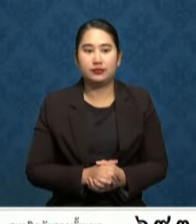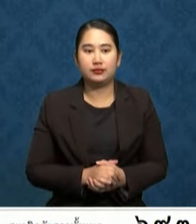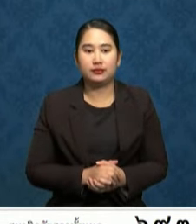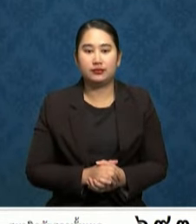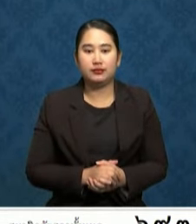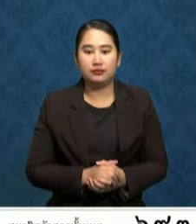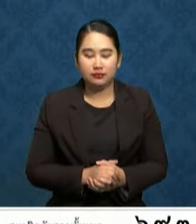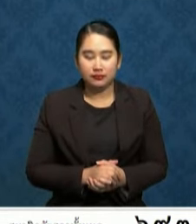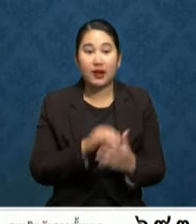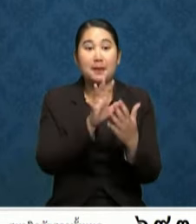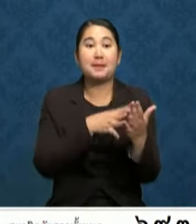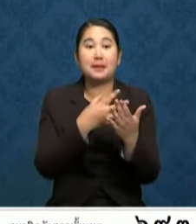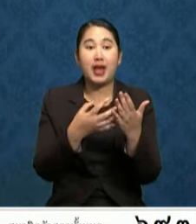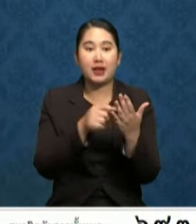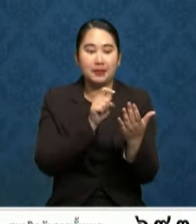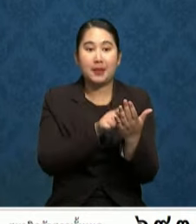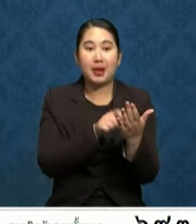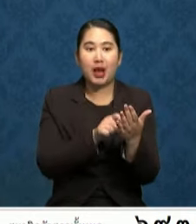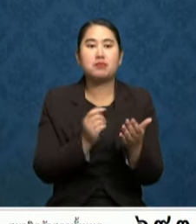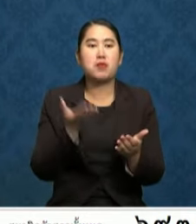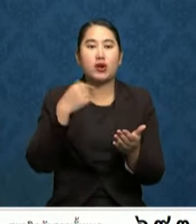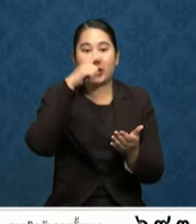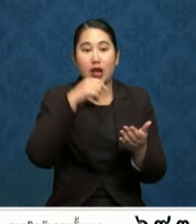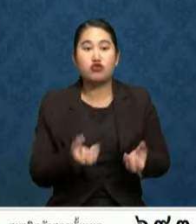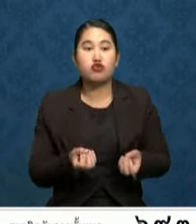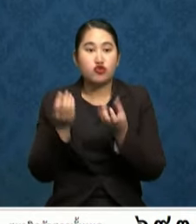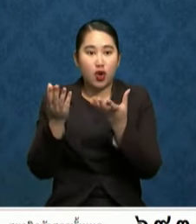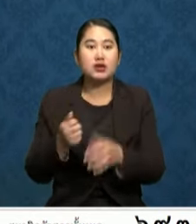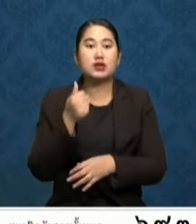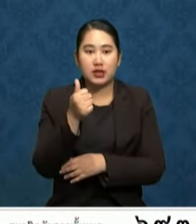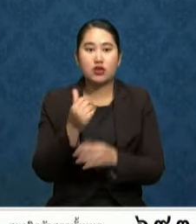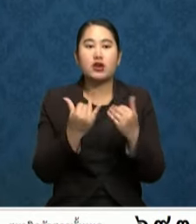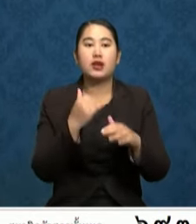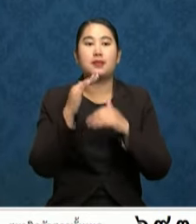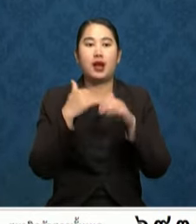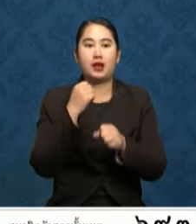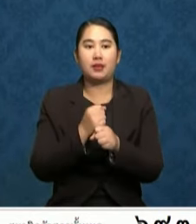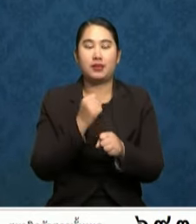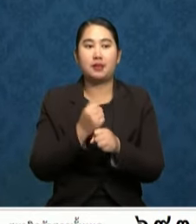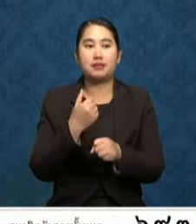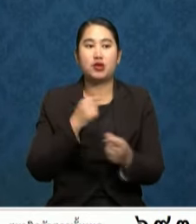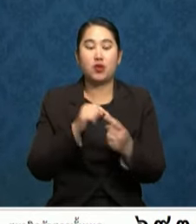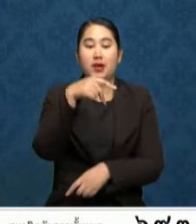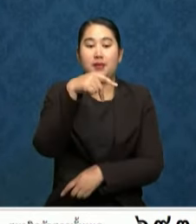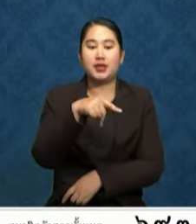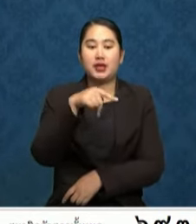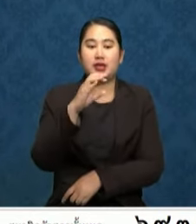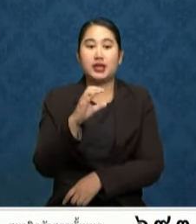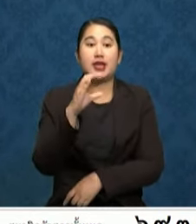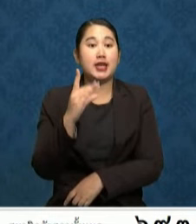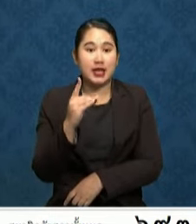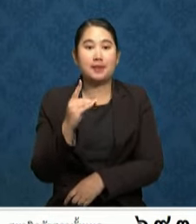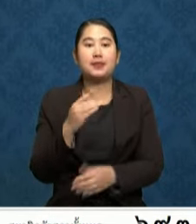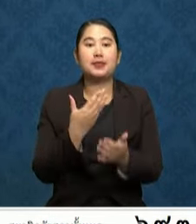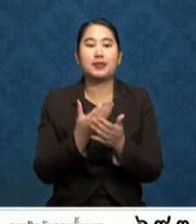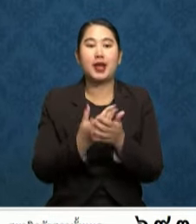จรอิเล็กทรอนิกส์เนี่ยเคยเป็นการส่งออกที่ดีที่สุดของเราวันนี้เราจะอัปเกรดขึึ้นมานะครับก็น่าจะเป็น pcbบอร์ดเนี่ยนะครับก็ประมาณ